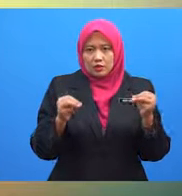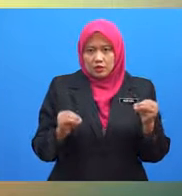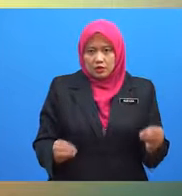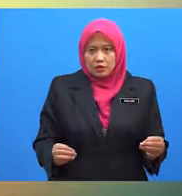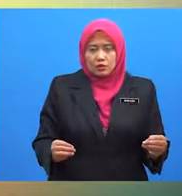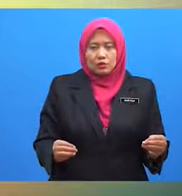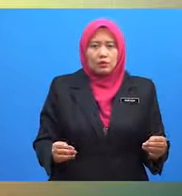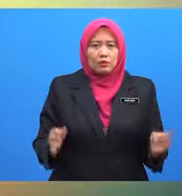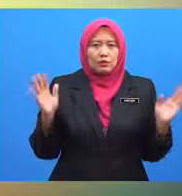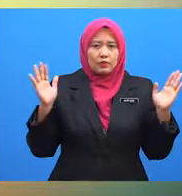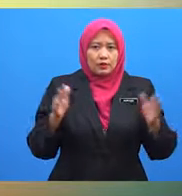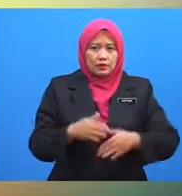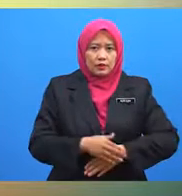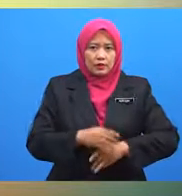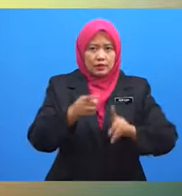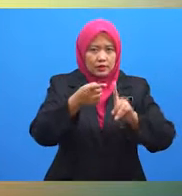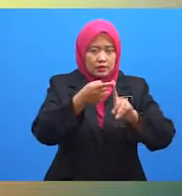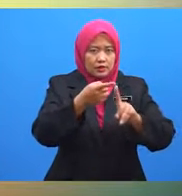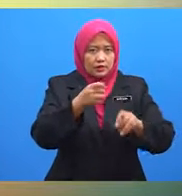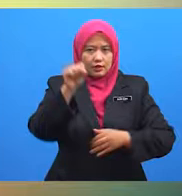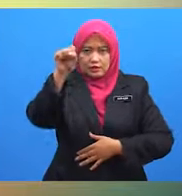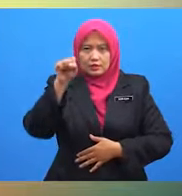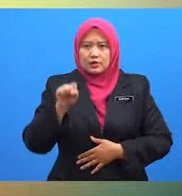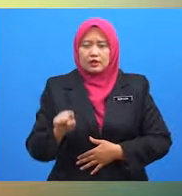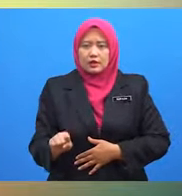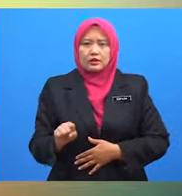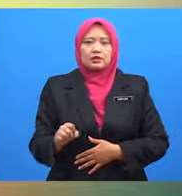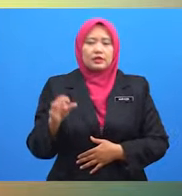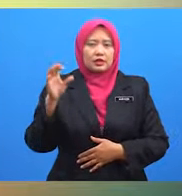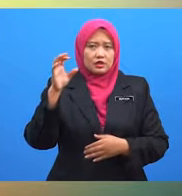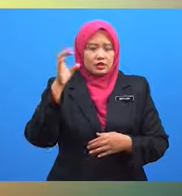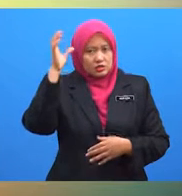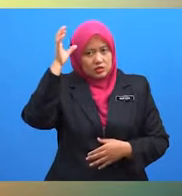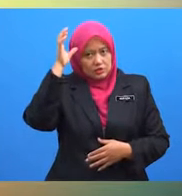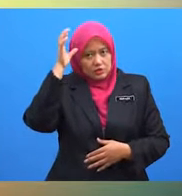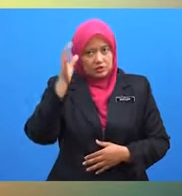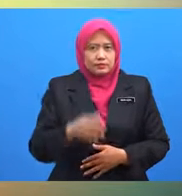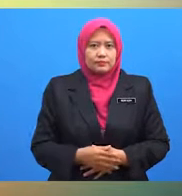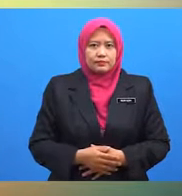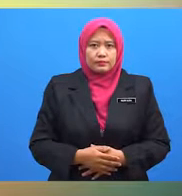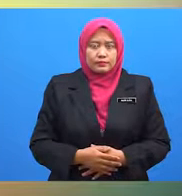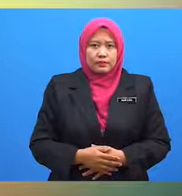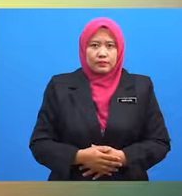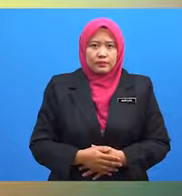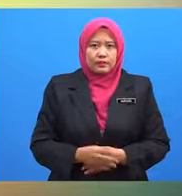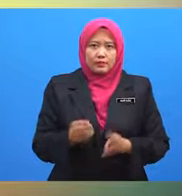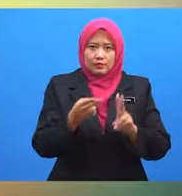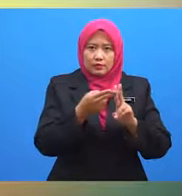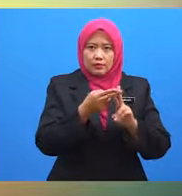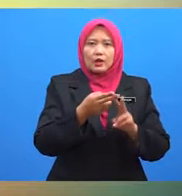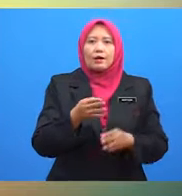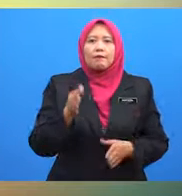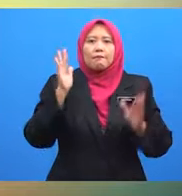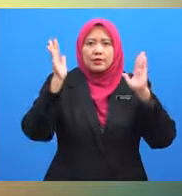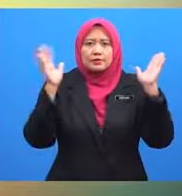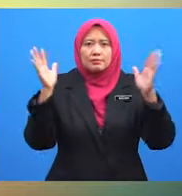kira-kira 1500 sebelum Masihi. Bahasa Melayu Kuno dari abad ke-7 hingga ke